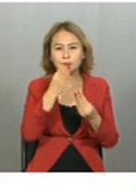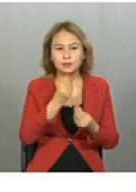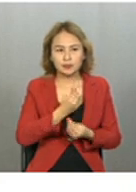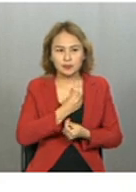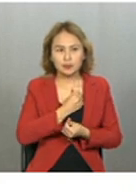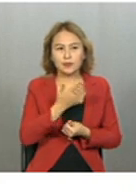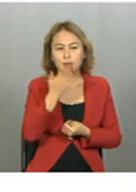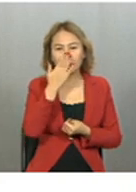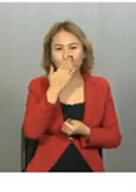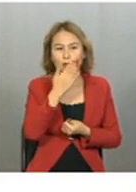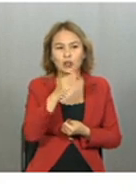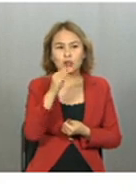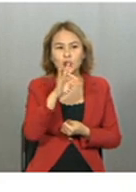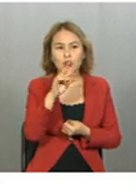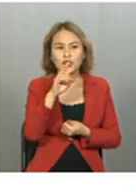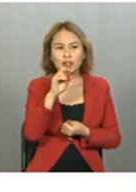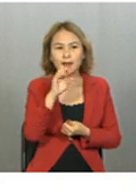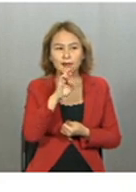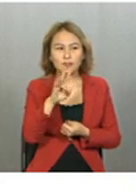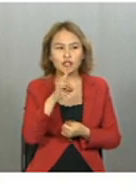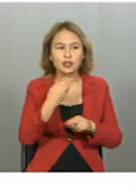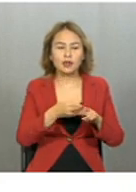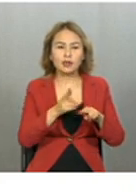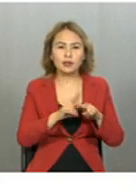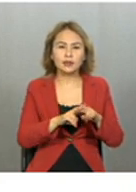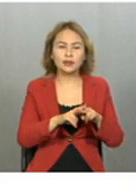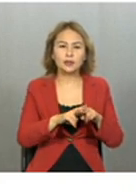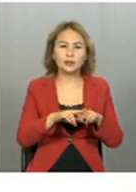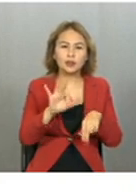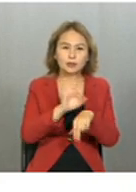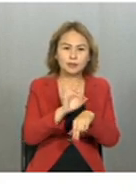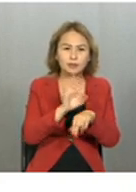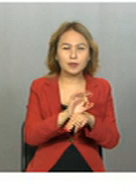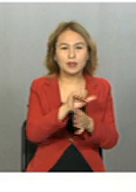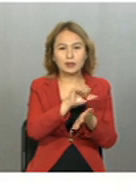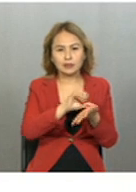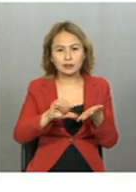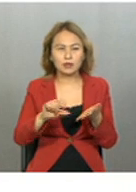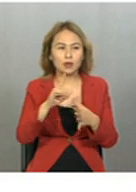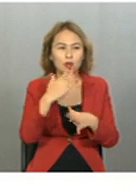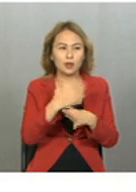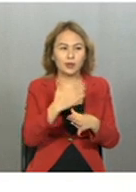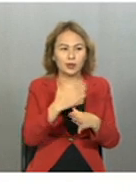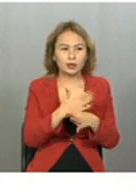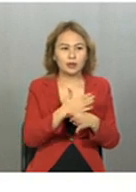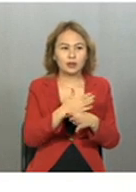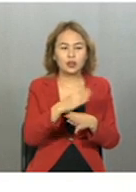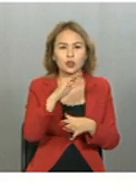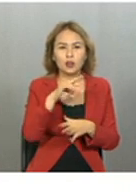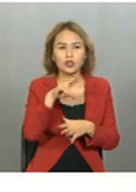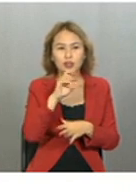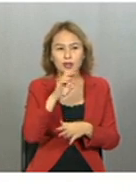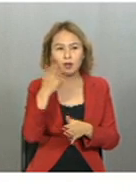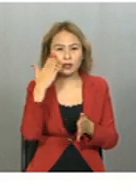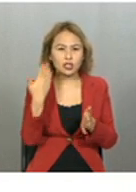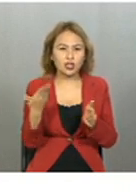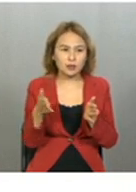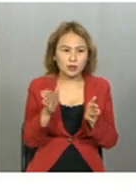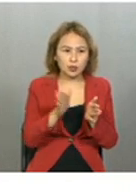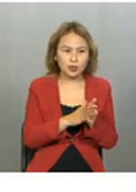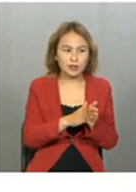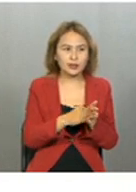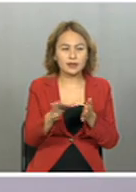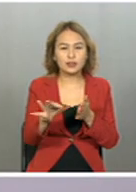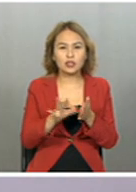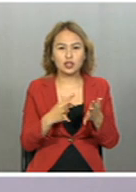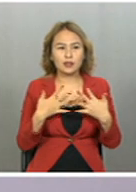иіс береді. Жол желкеннің жараны емдеп жазуға көмегі көп. Жол желкенді жапсырып қойсаң, тез